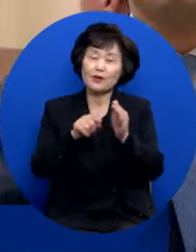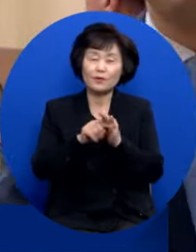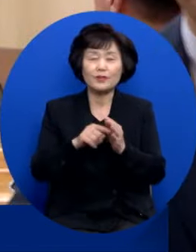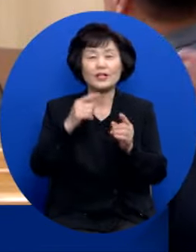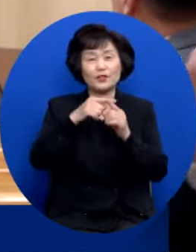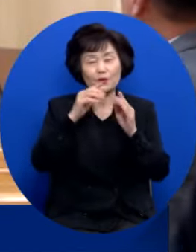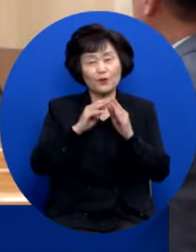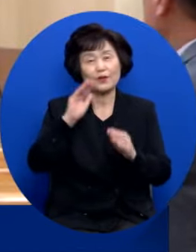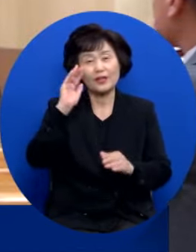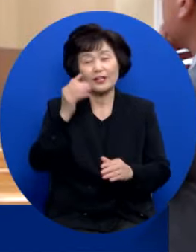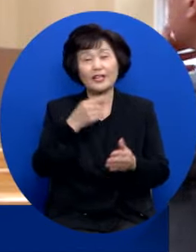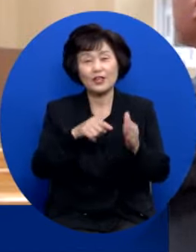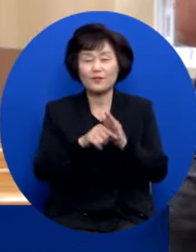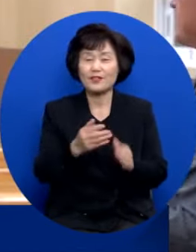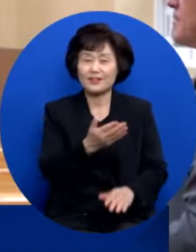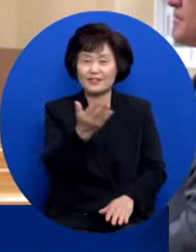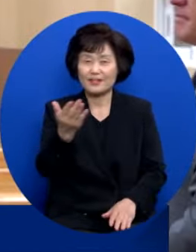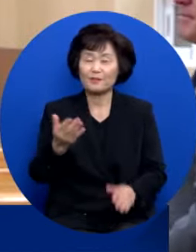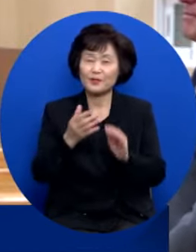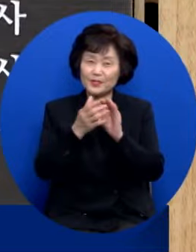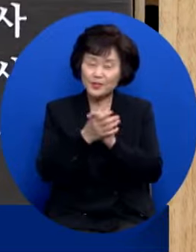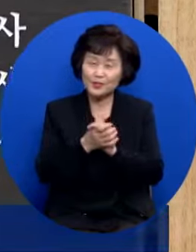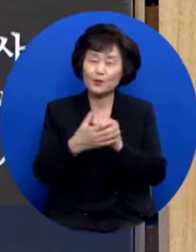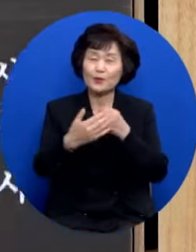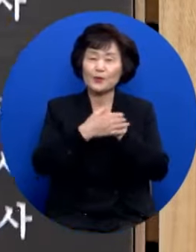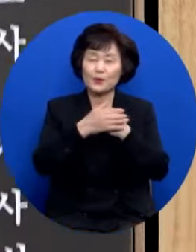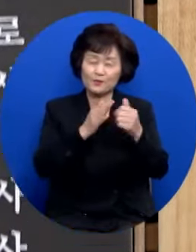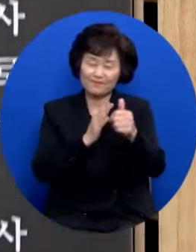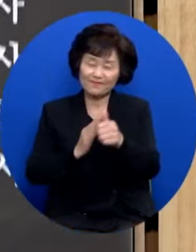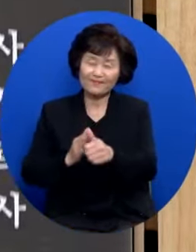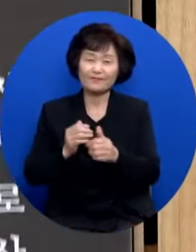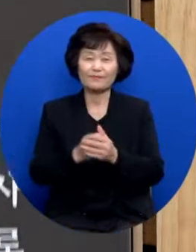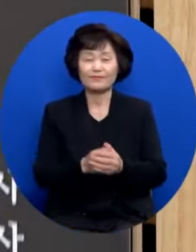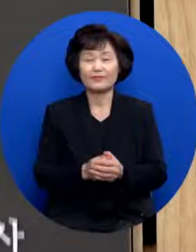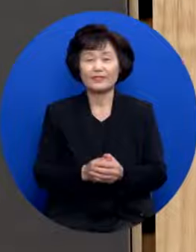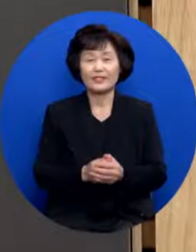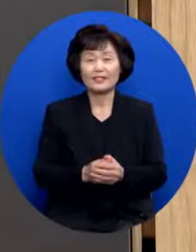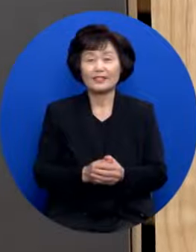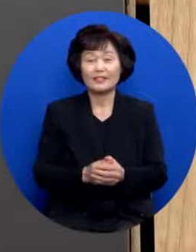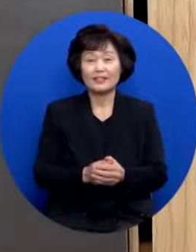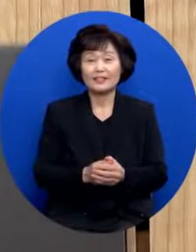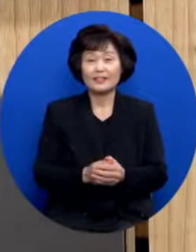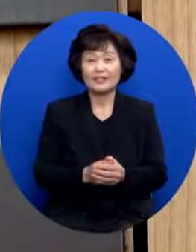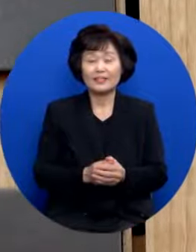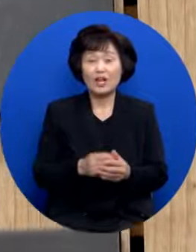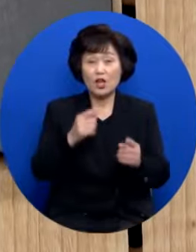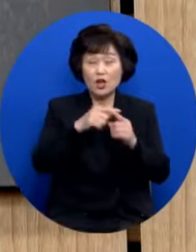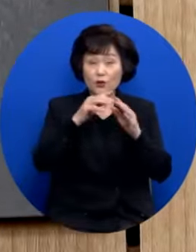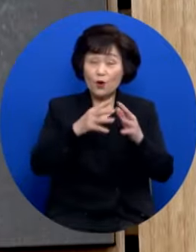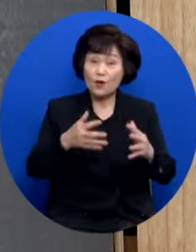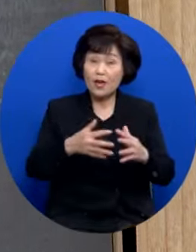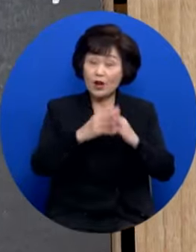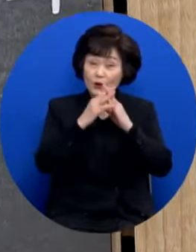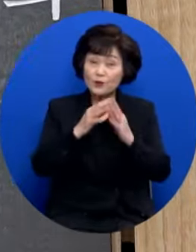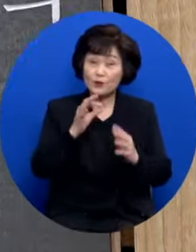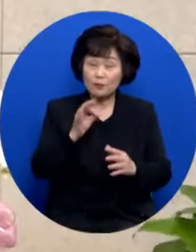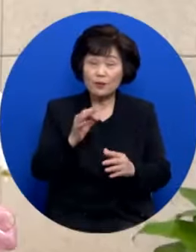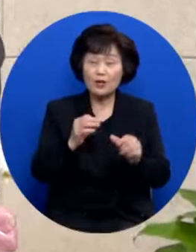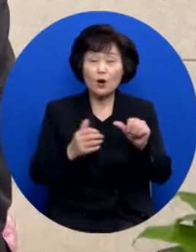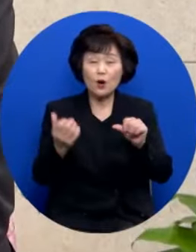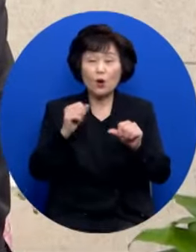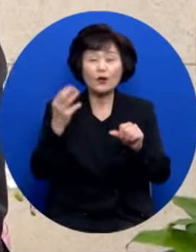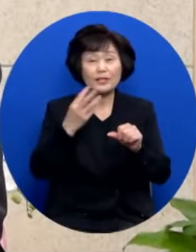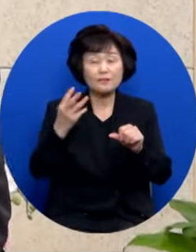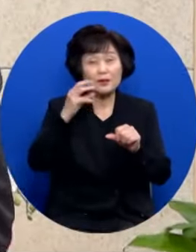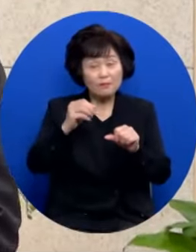수 있도록 여러분 기도해 주시고 후원해 주시기 바랍니다. 이어진 봉헌 예식에서 교회 건축 비용 9억 3천만